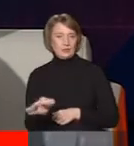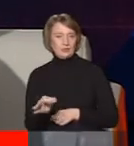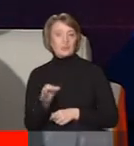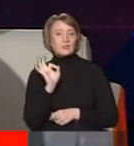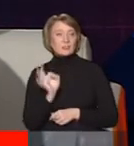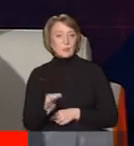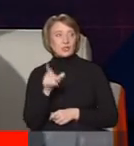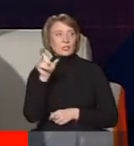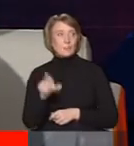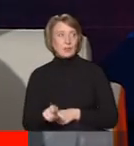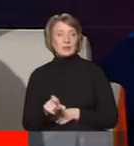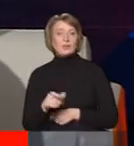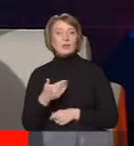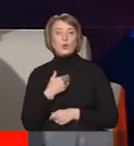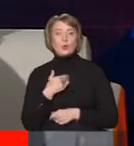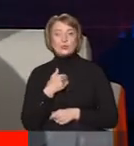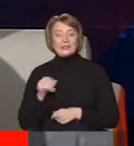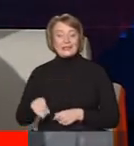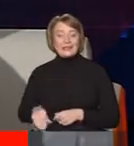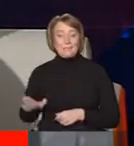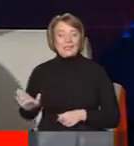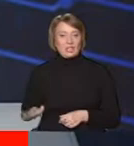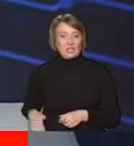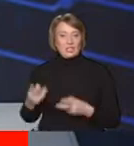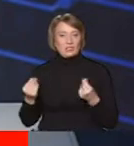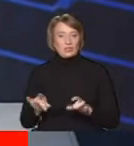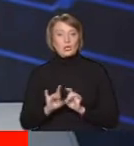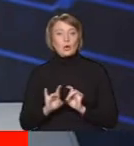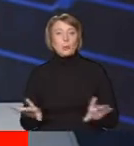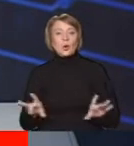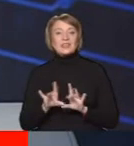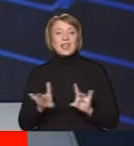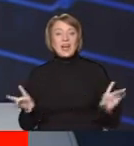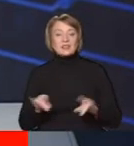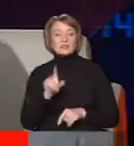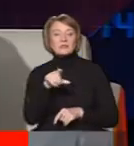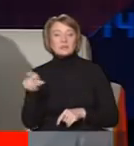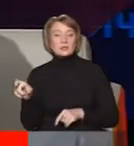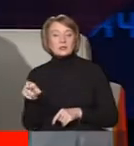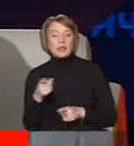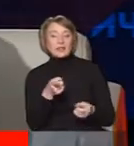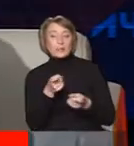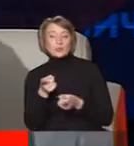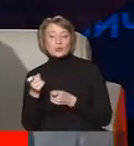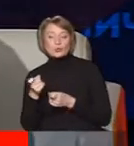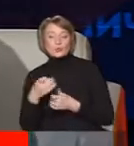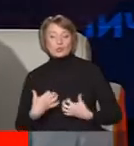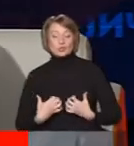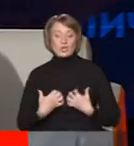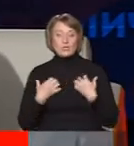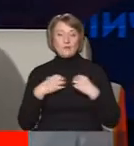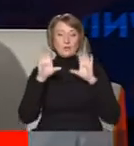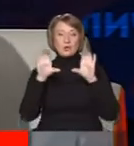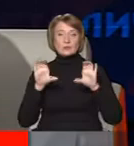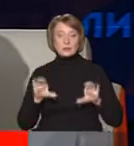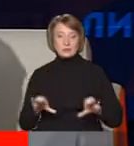добро свого народу, а не набити свою кишеню, нормальний політик має це пояснювати виборцю, а не підлаштовуватись під жахливий статус-кво. Треба